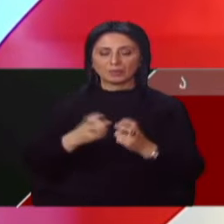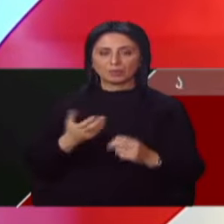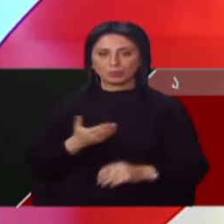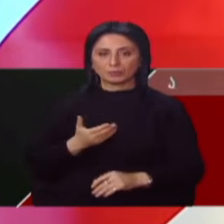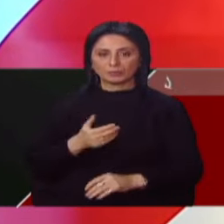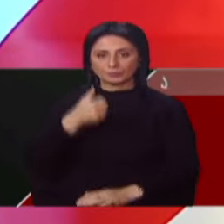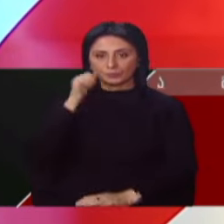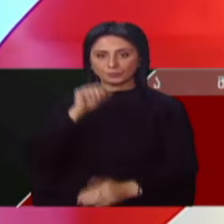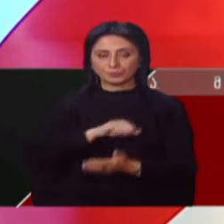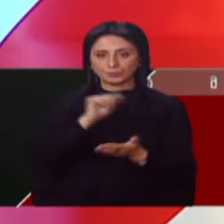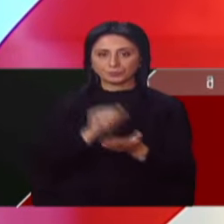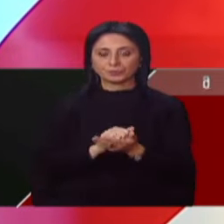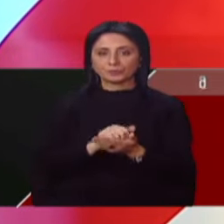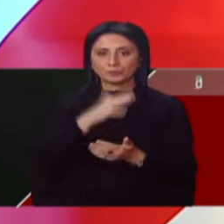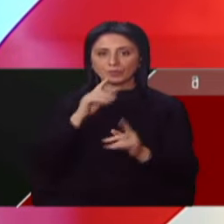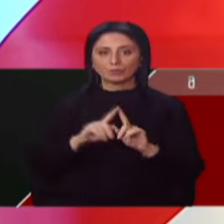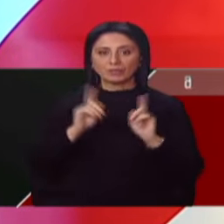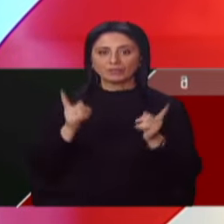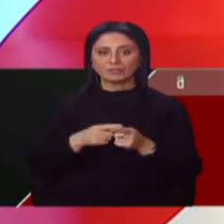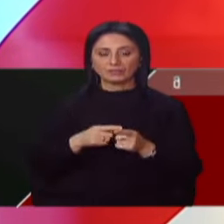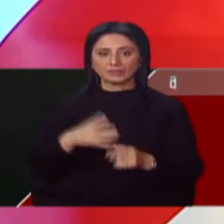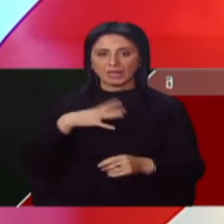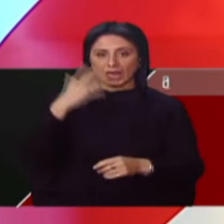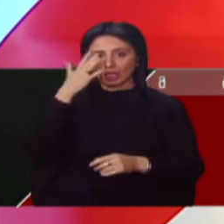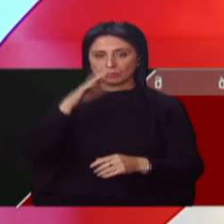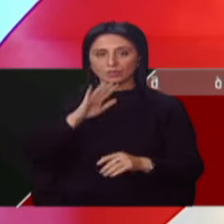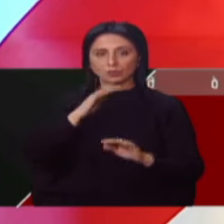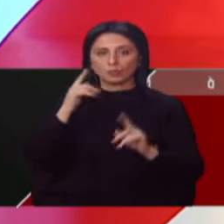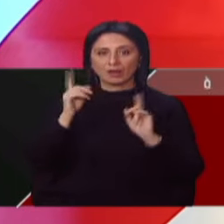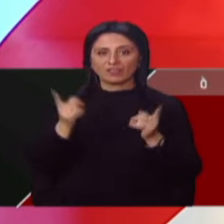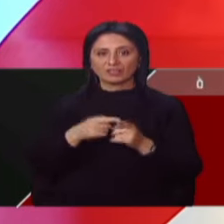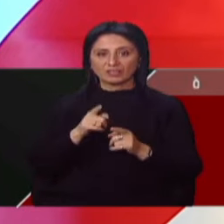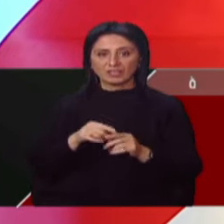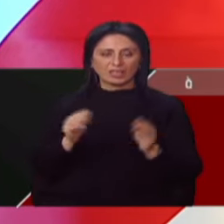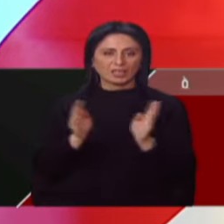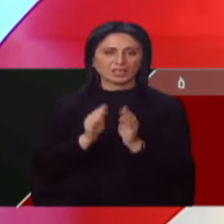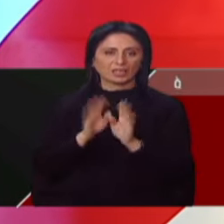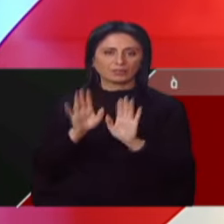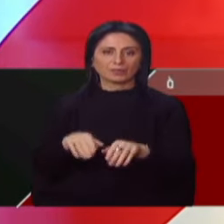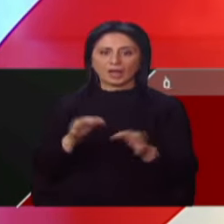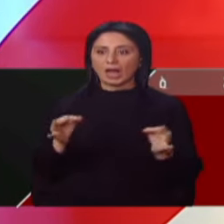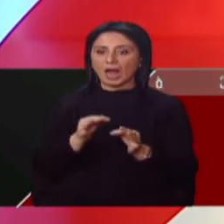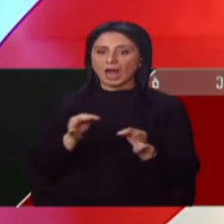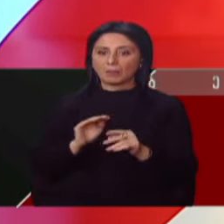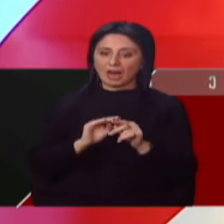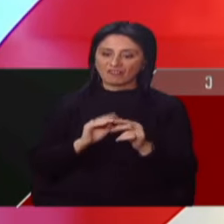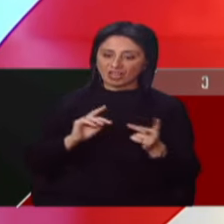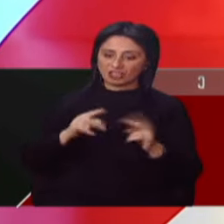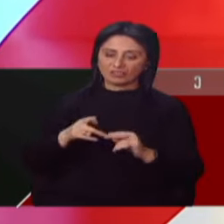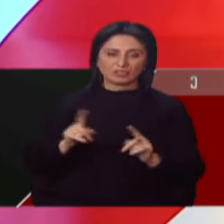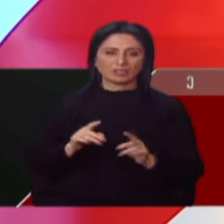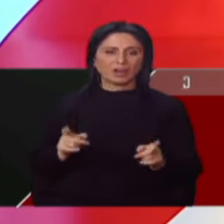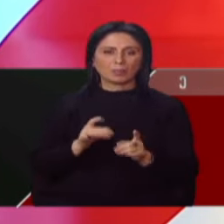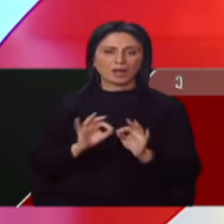რომელიც გუშინ დაამტკიცა უმრავლესობამ, ქართული ოცნების უმრავლესობამ არის იგივე, არაფერი გვარების შეცვლით არ